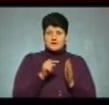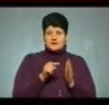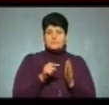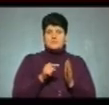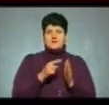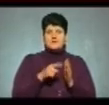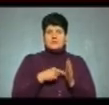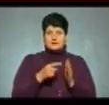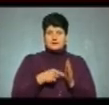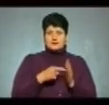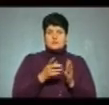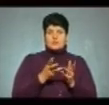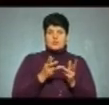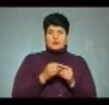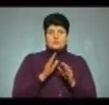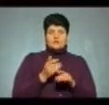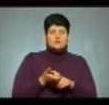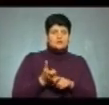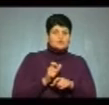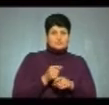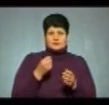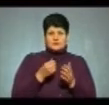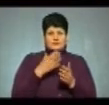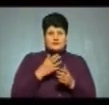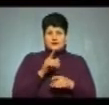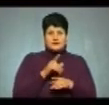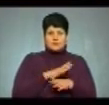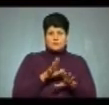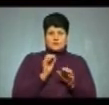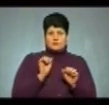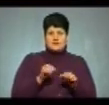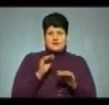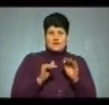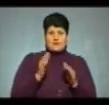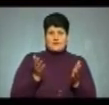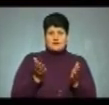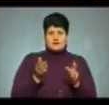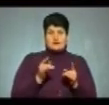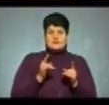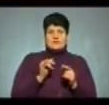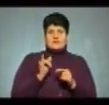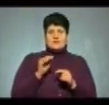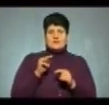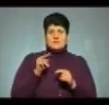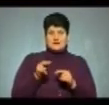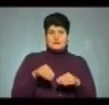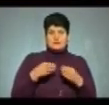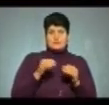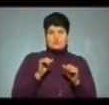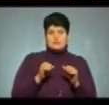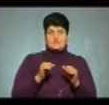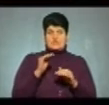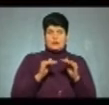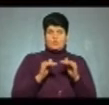приладу обліку теплової енергії нарахування буде набагато більше, і вони не будуть мати можливості регулювати. Тільки ІТП дає можливість регулювати. Оце